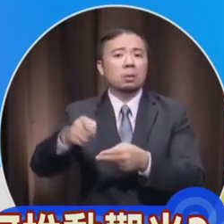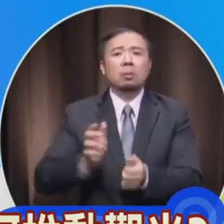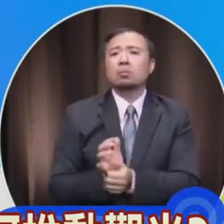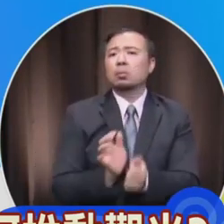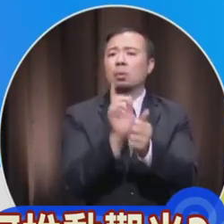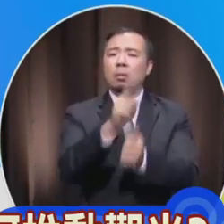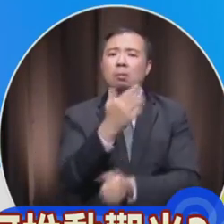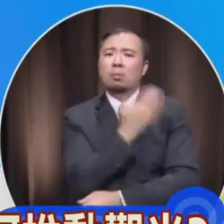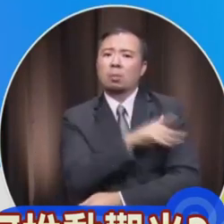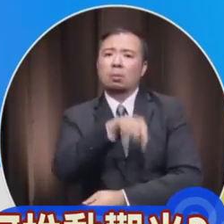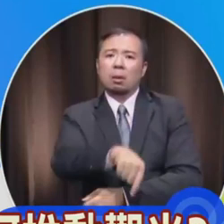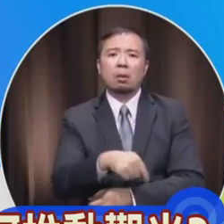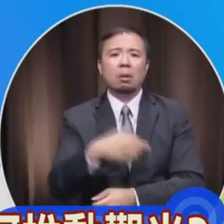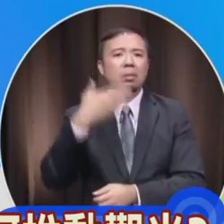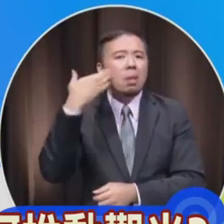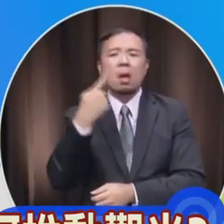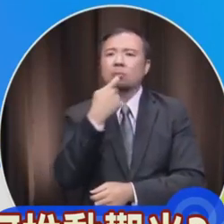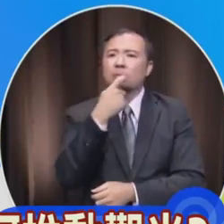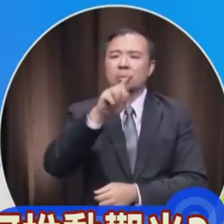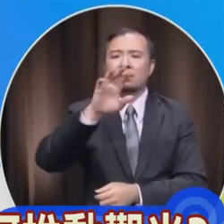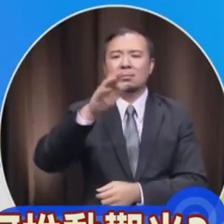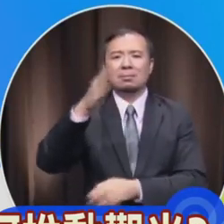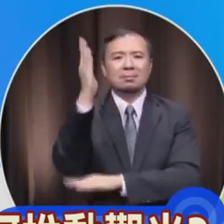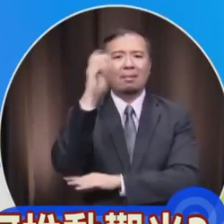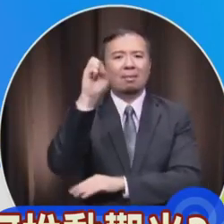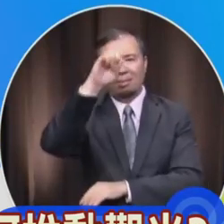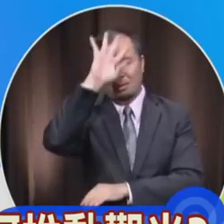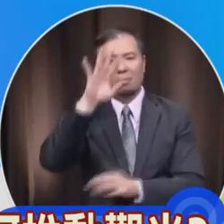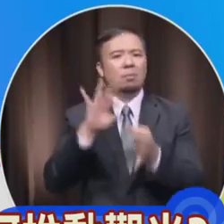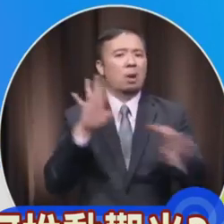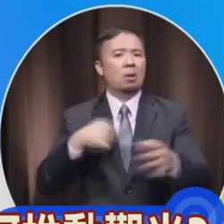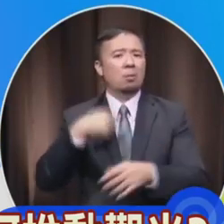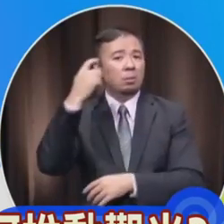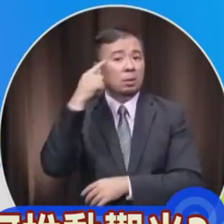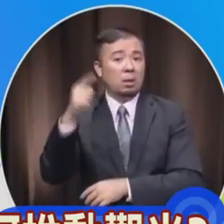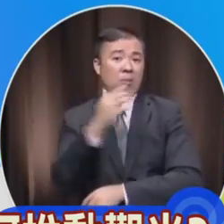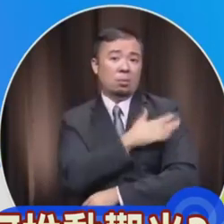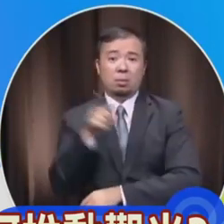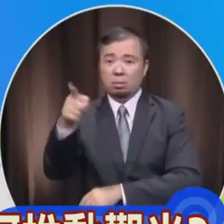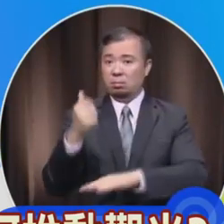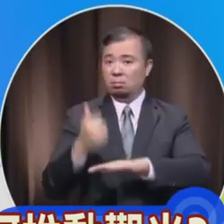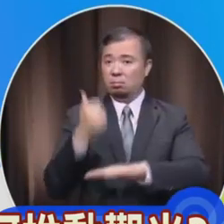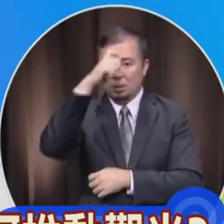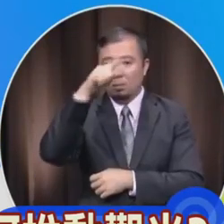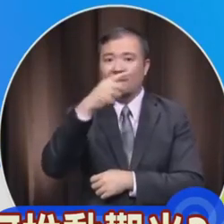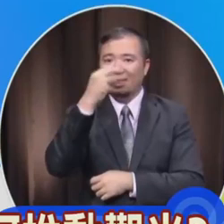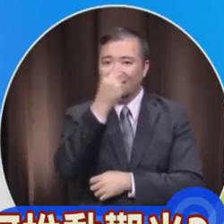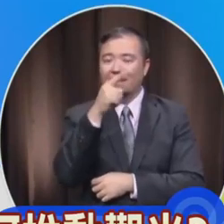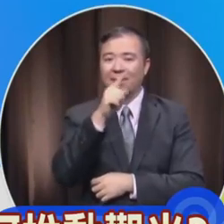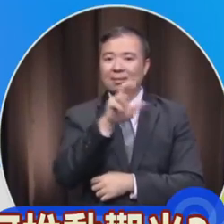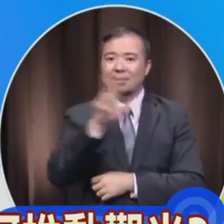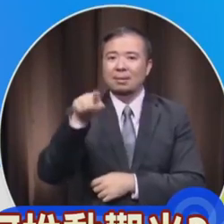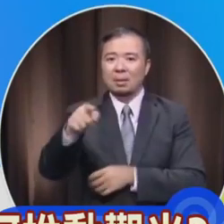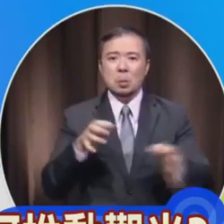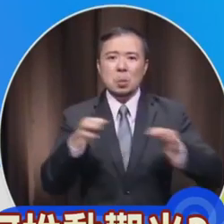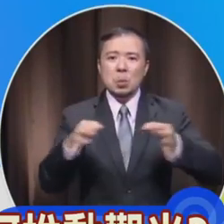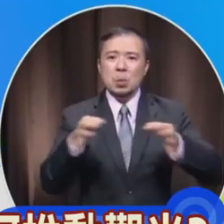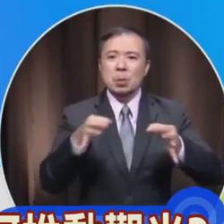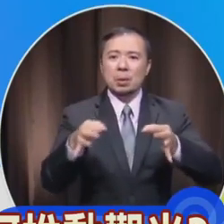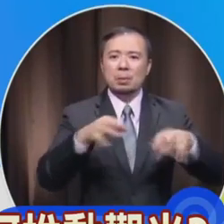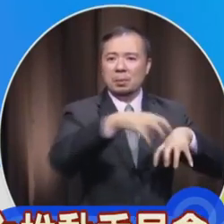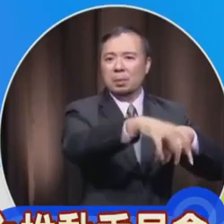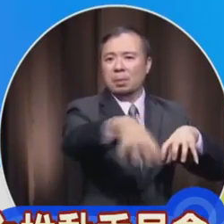没有所谓的一个政治前提，更是大家，我想韩国瑜主委，不管是你担任市长，或我担任我们的特色商圈，因为转移或者是